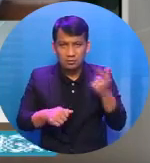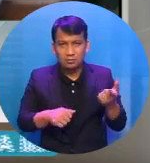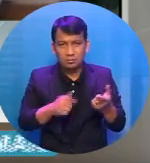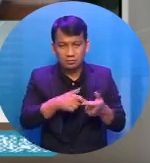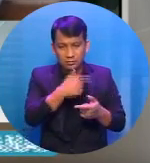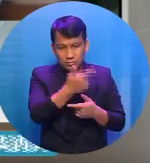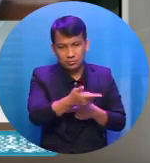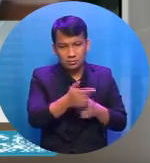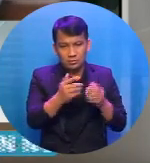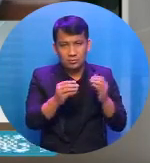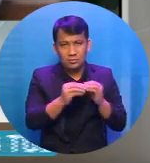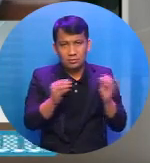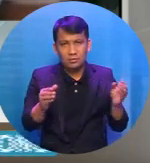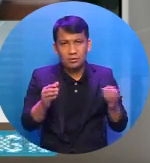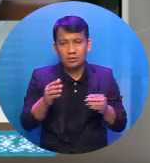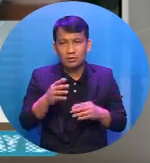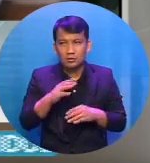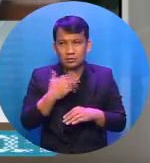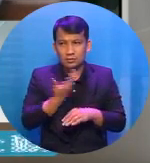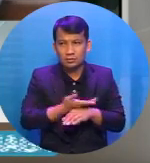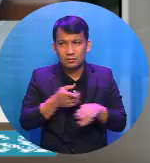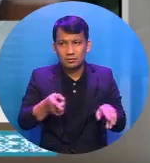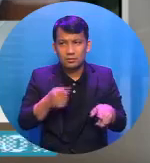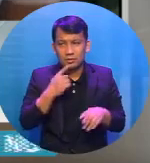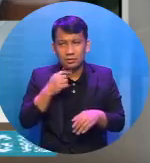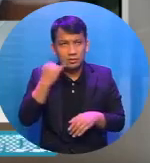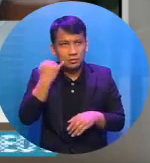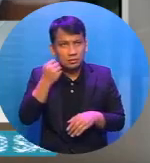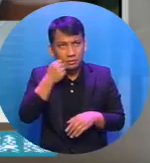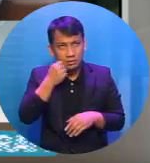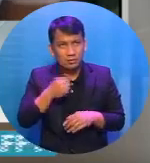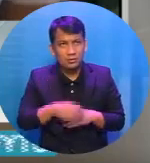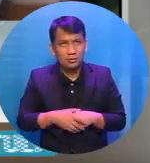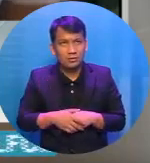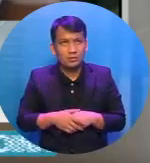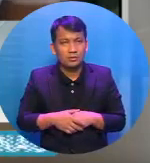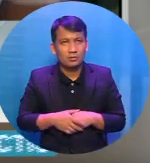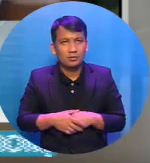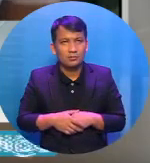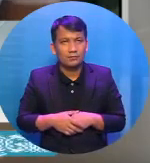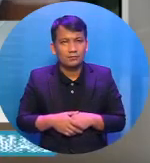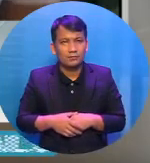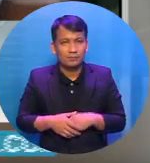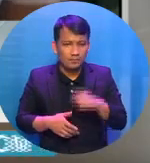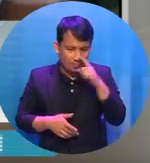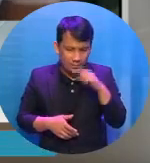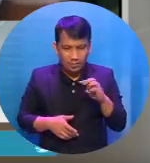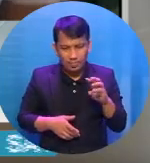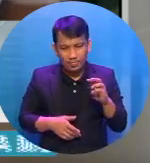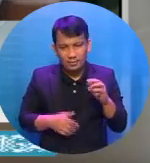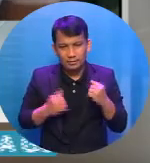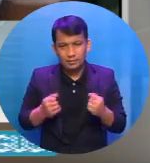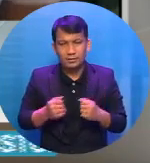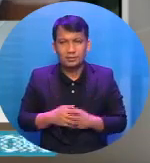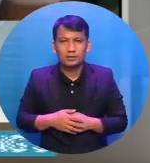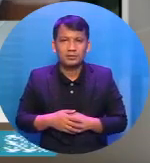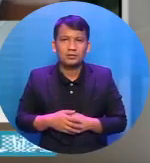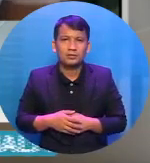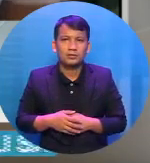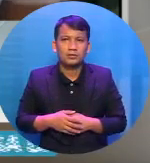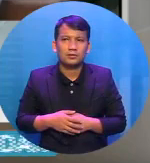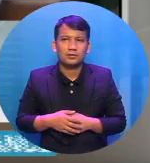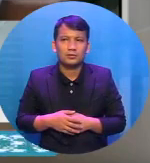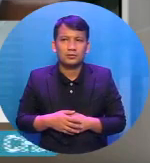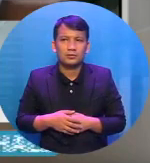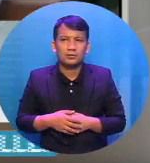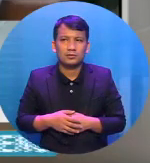po doon po muna yung custody po ng batang si Jessa. Si Jessa po ba? Jessa po, alias Jessa. Opo, 16 years old po, madam. Ah, sige, opo. So,